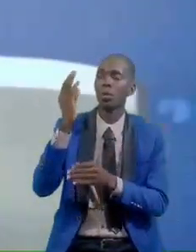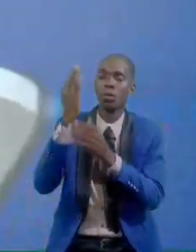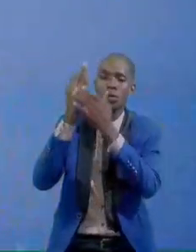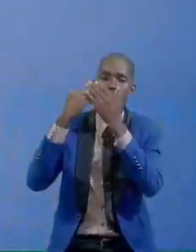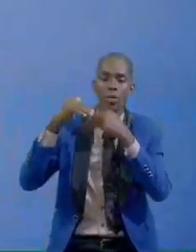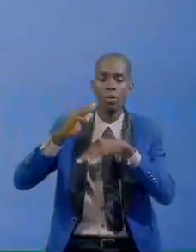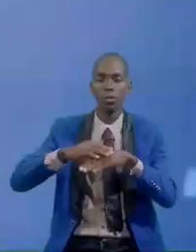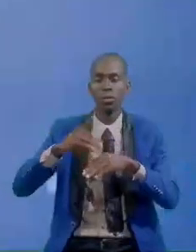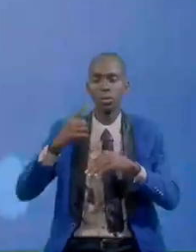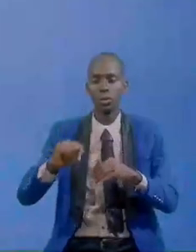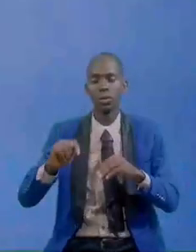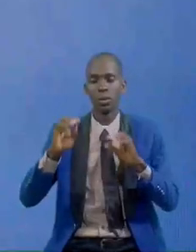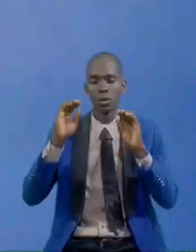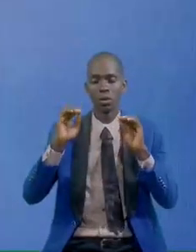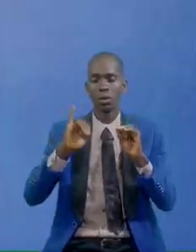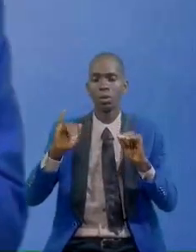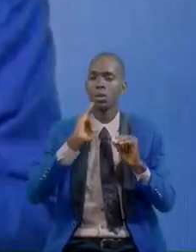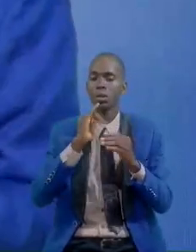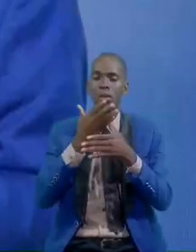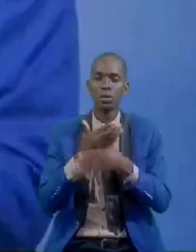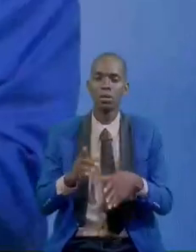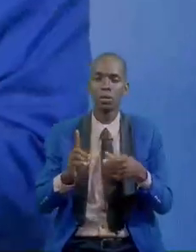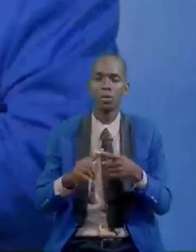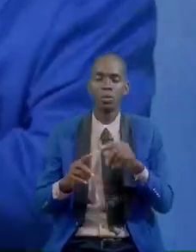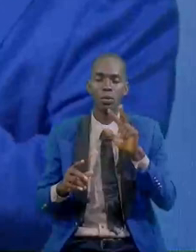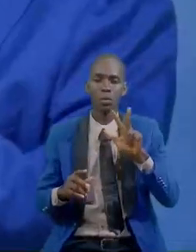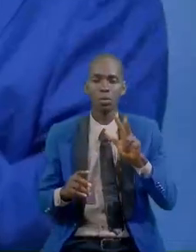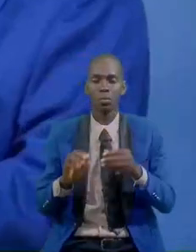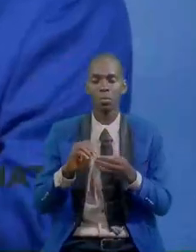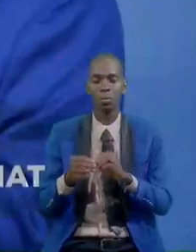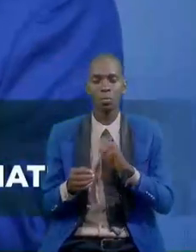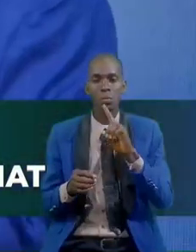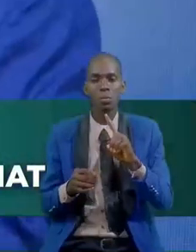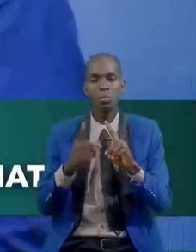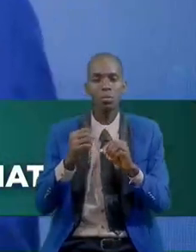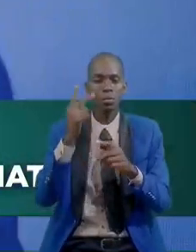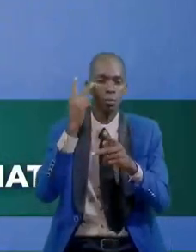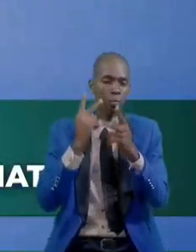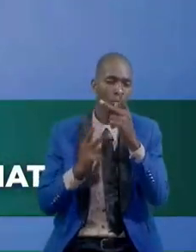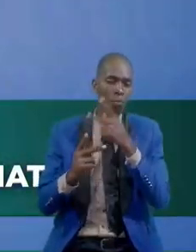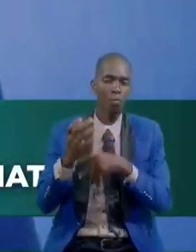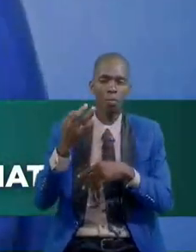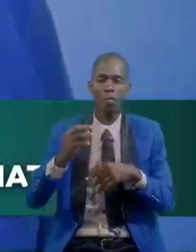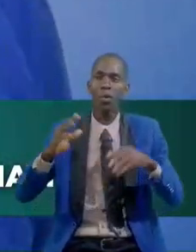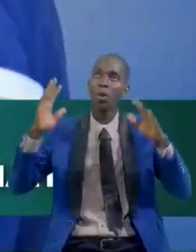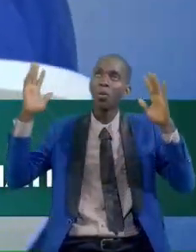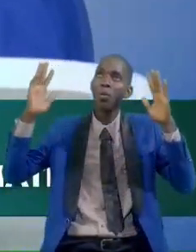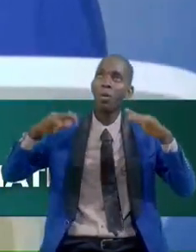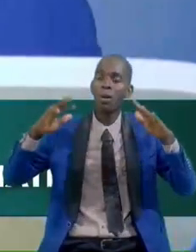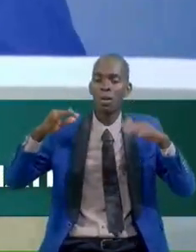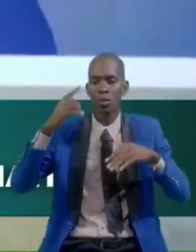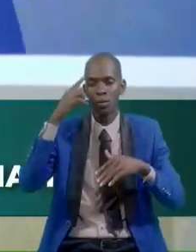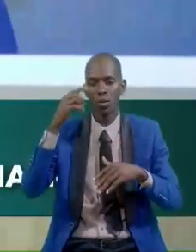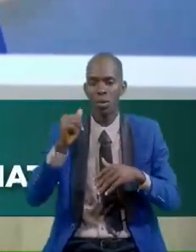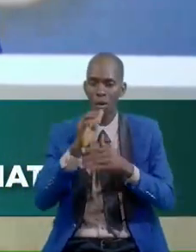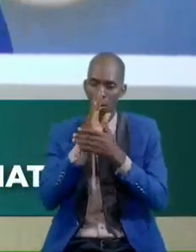Le message est en trois parties. Premièrement, la prophétie de la pluie pour une